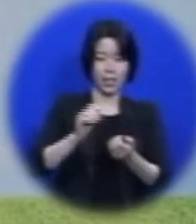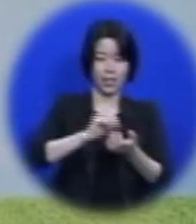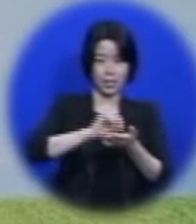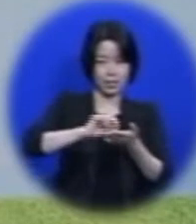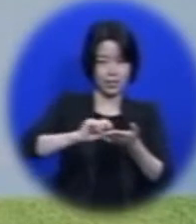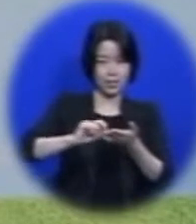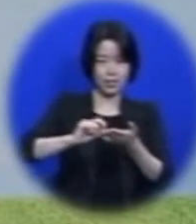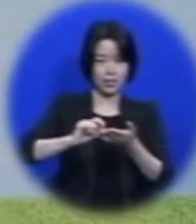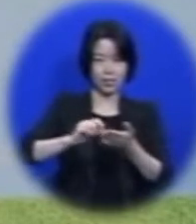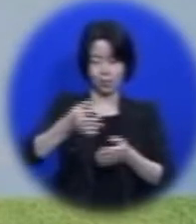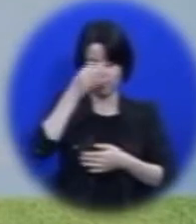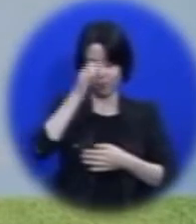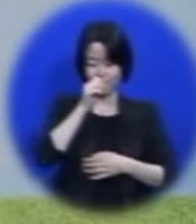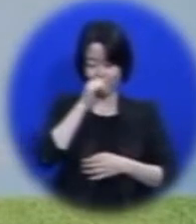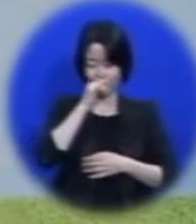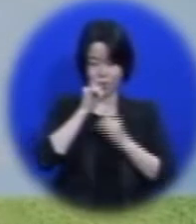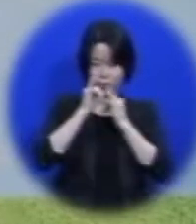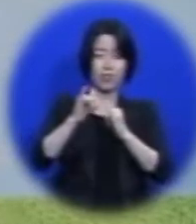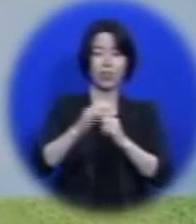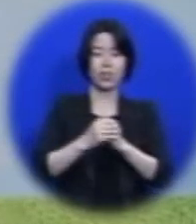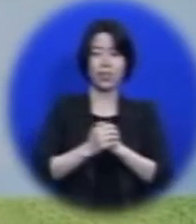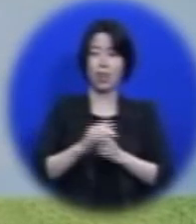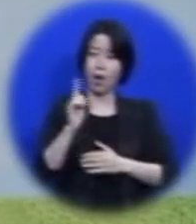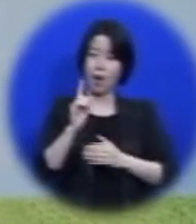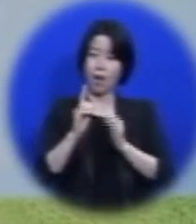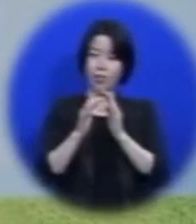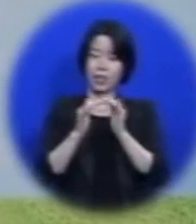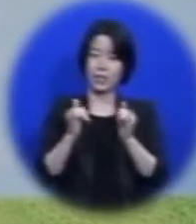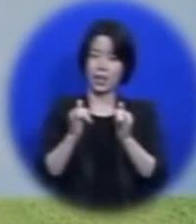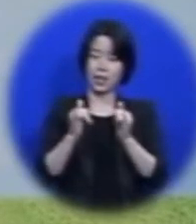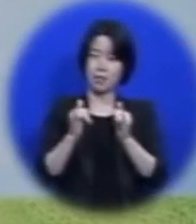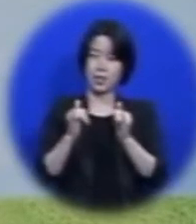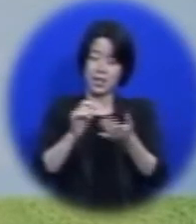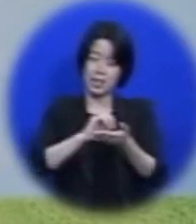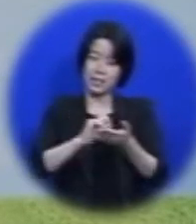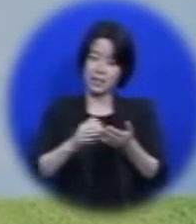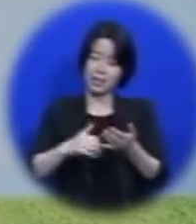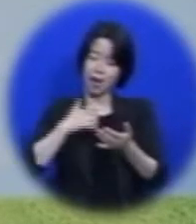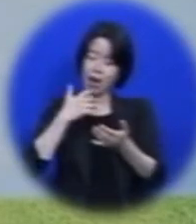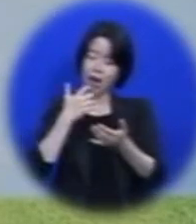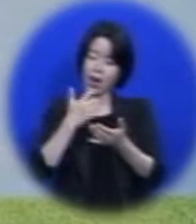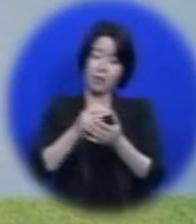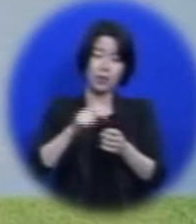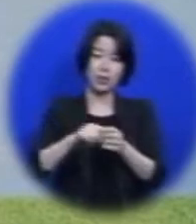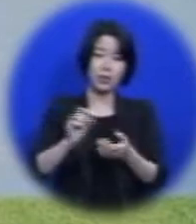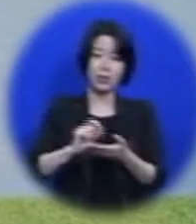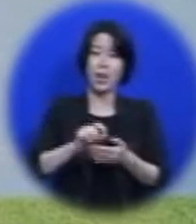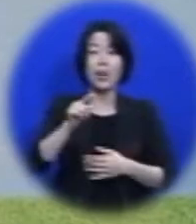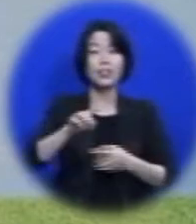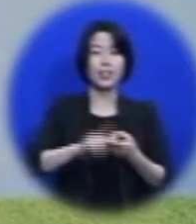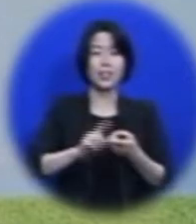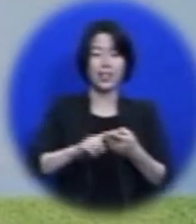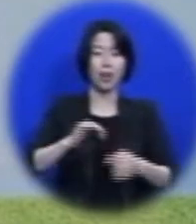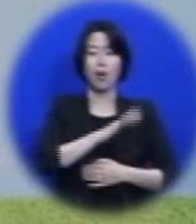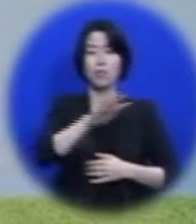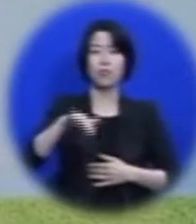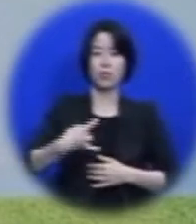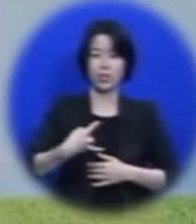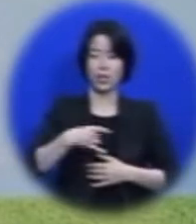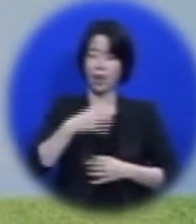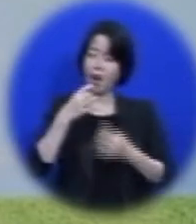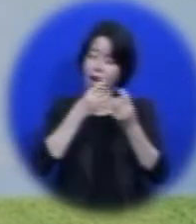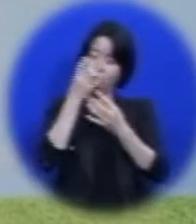있었어요. 여러분, 어떤 사람이 정말 글을 감동적으로 쓰면 그 자체가 우리에게 황홀하잖아요.